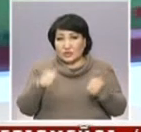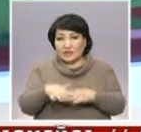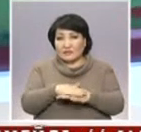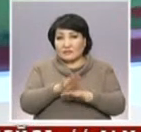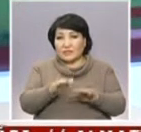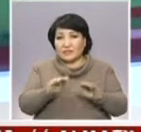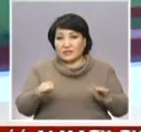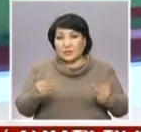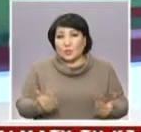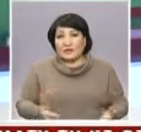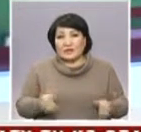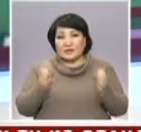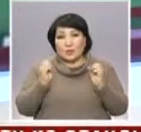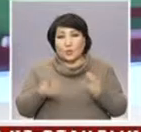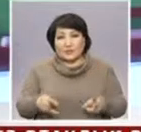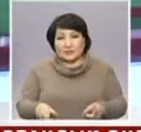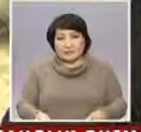Кемелжан жалғастырады.